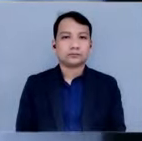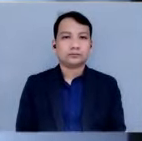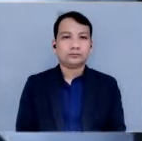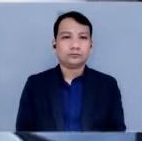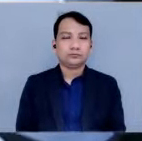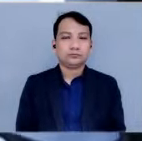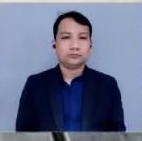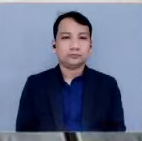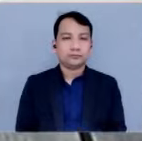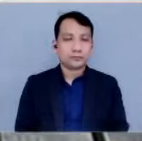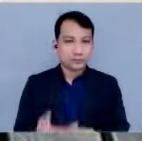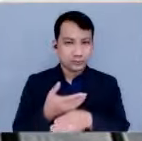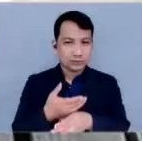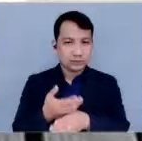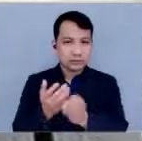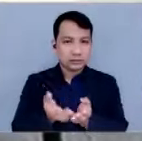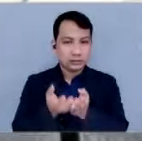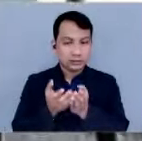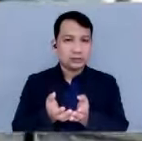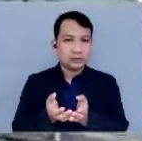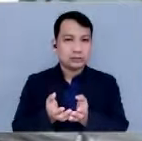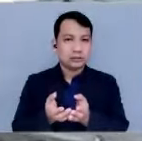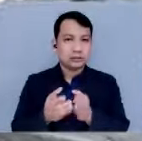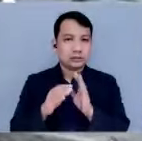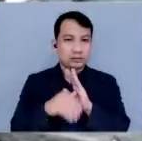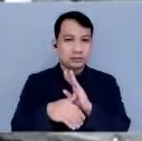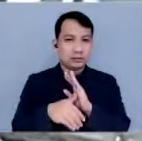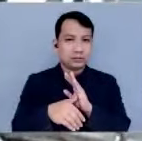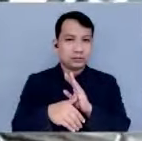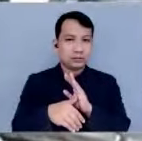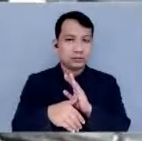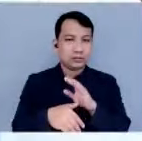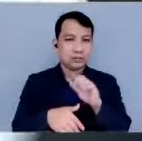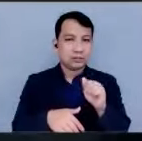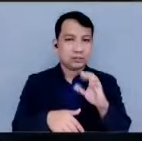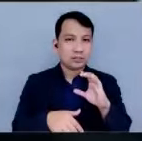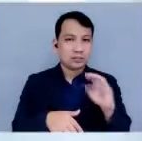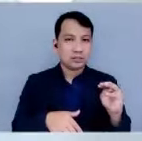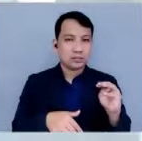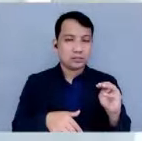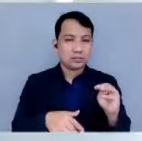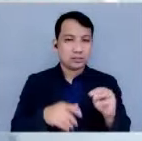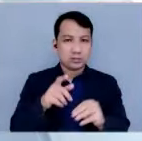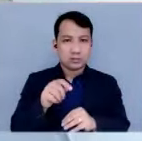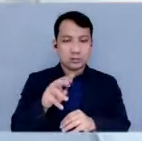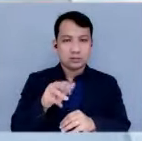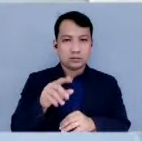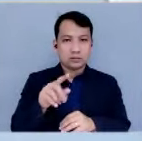Maingat na isinakay sa bangka ng mga tauhan ng COMELEC ang ilang automated counting machine o ACM sa Tawi-Tawi kanina umaga.